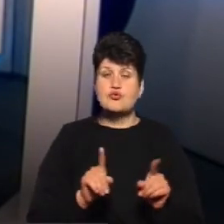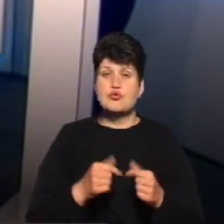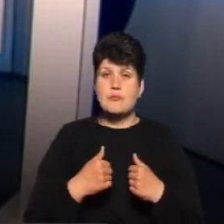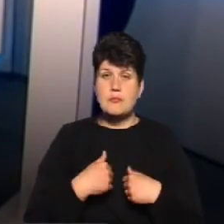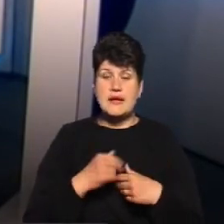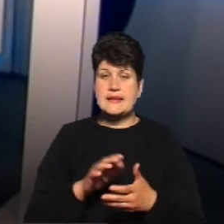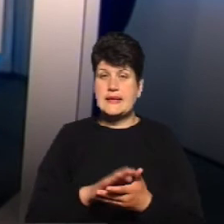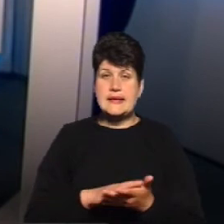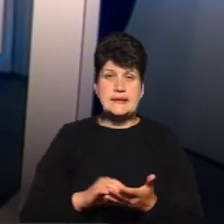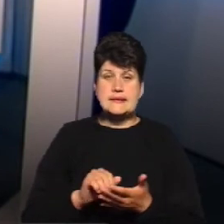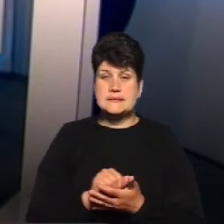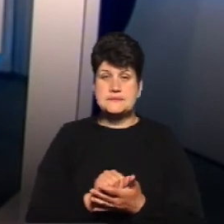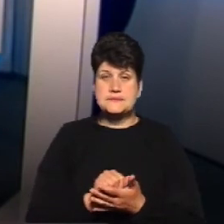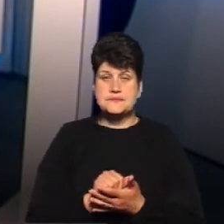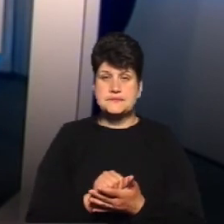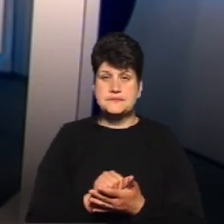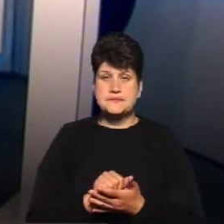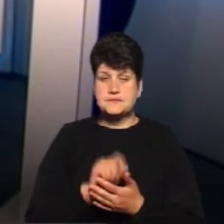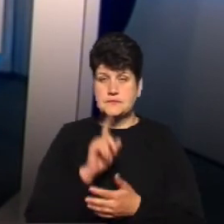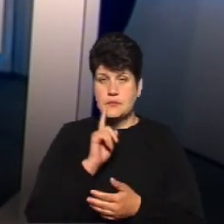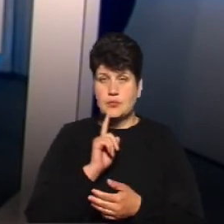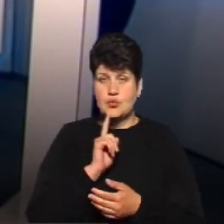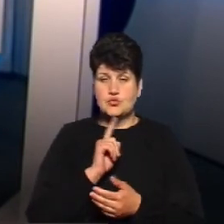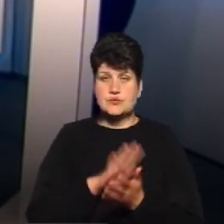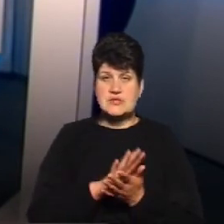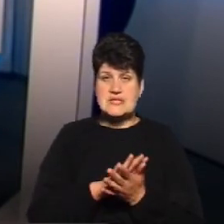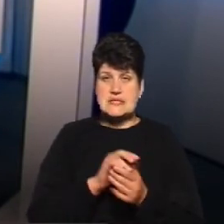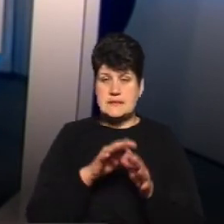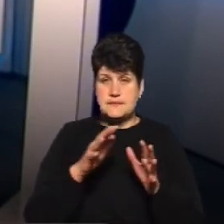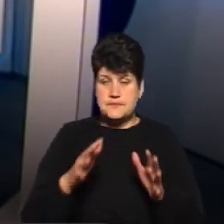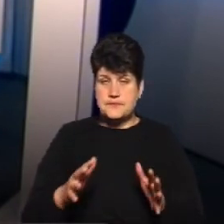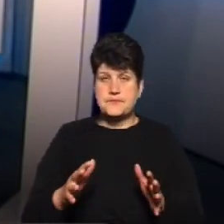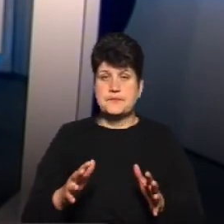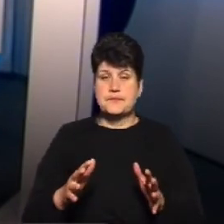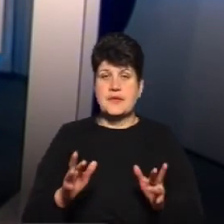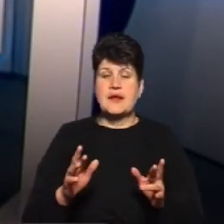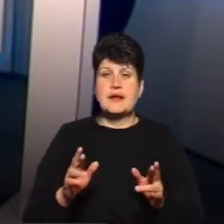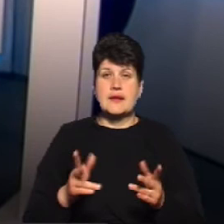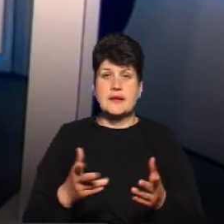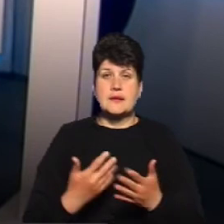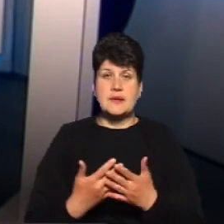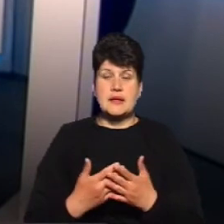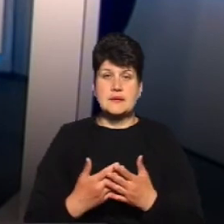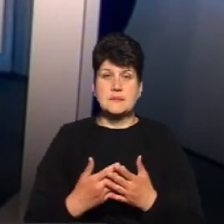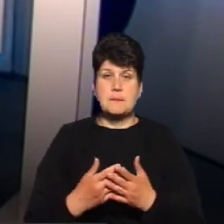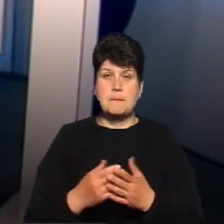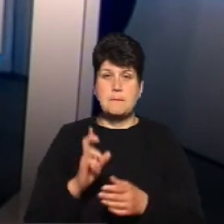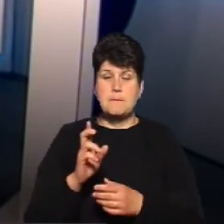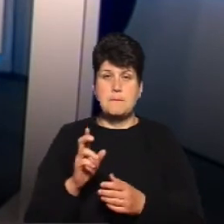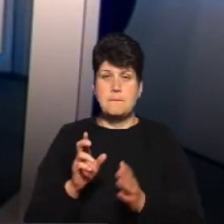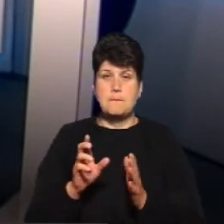якимось чином якісь такі відходи, з, як, наприклад, батарейки, ртутні